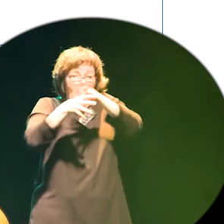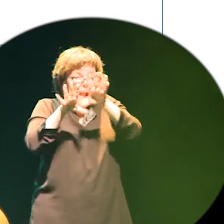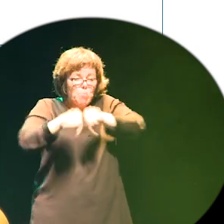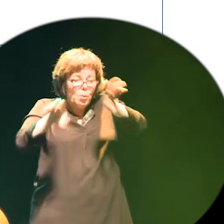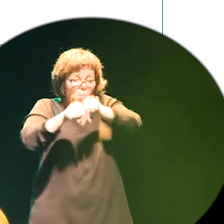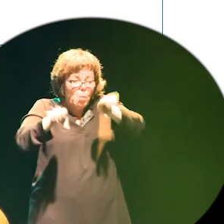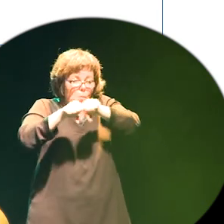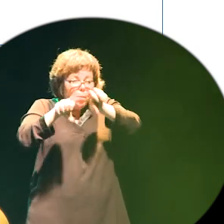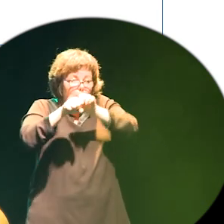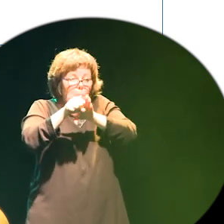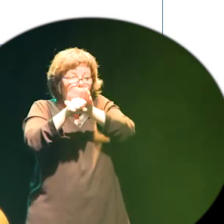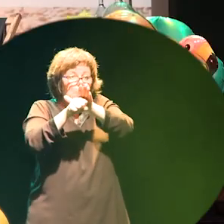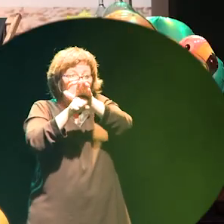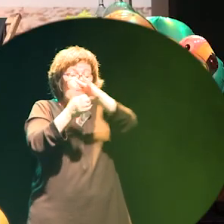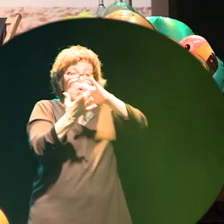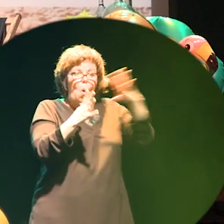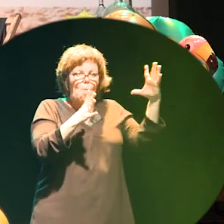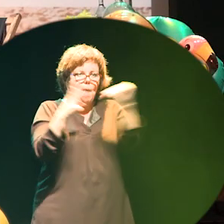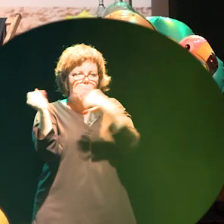été consommé.